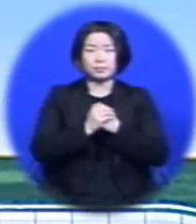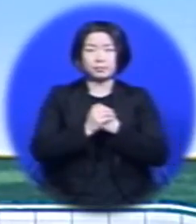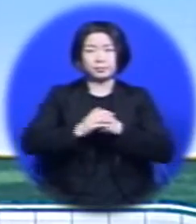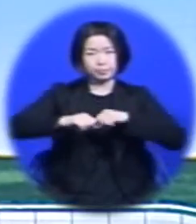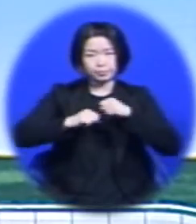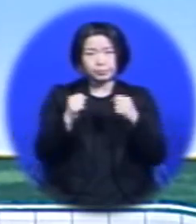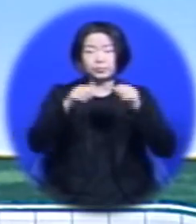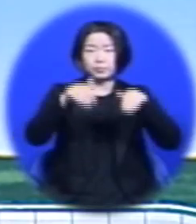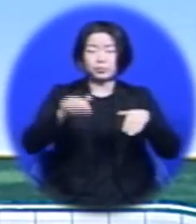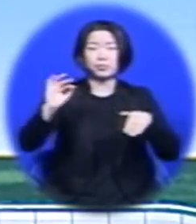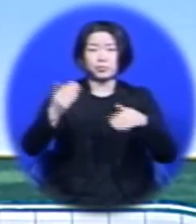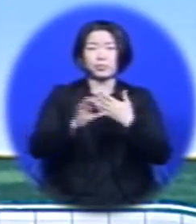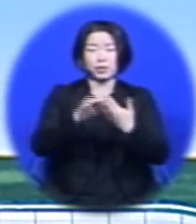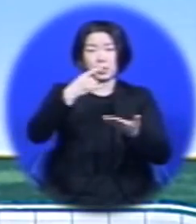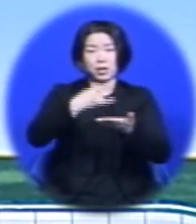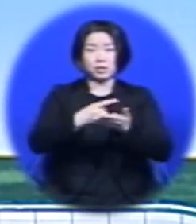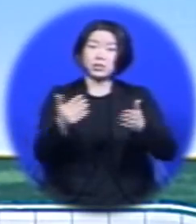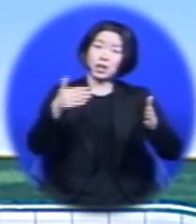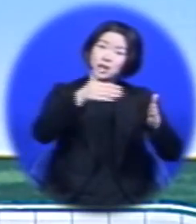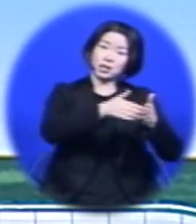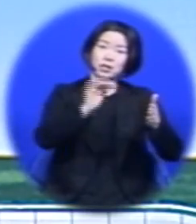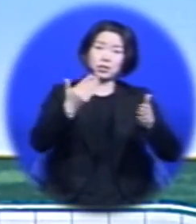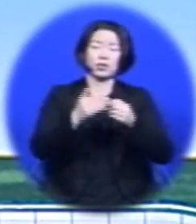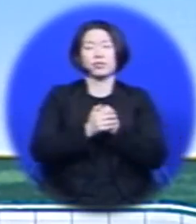순종의 종이 되면 의 이르게 됩니다